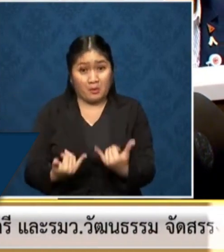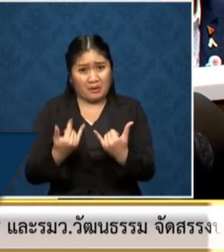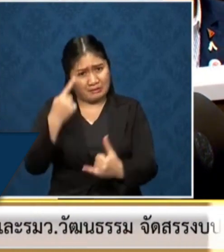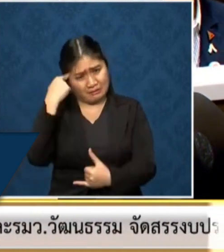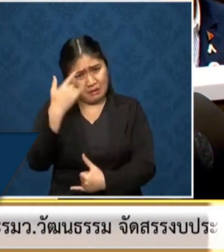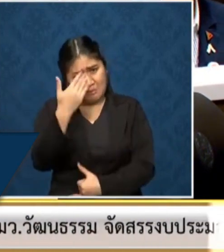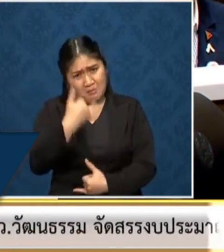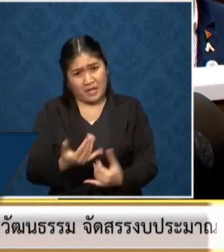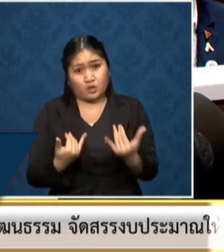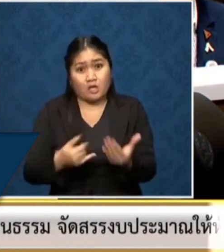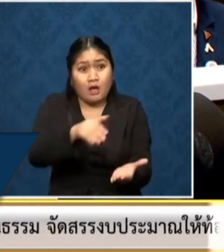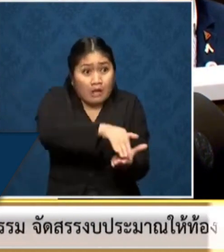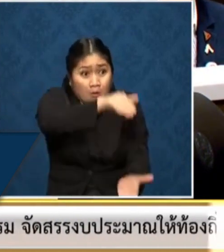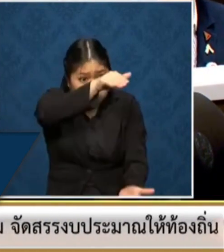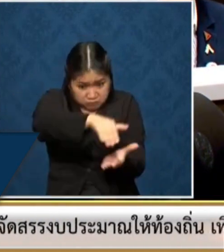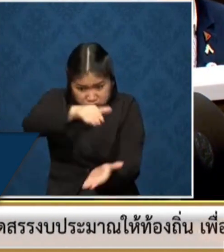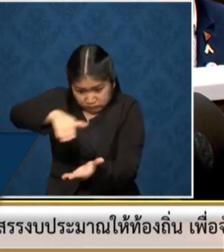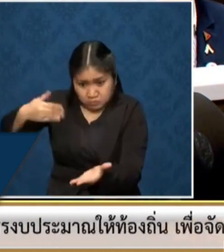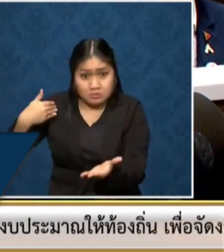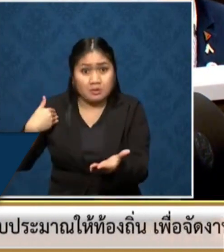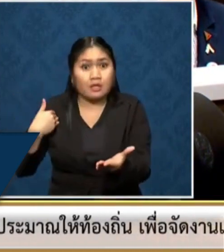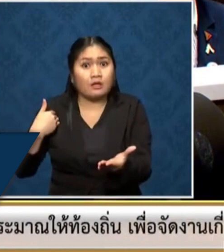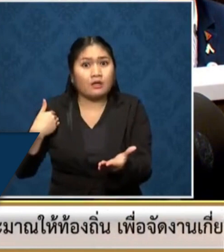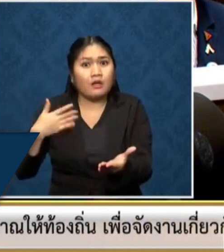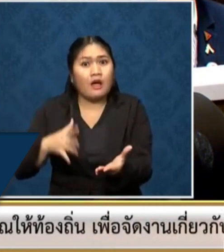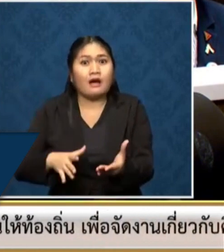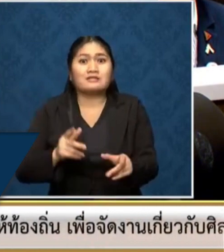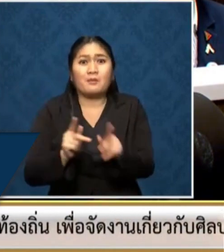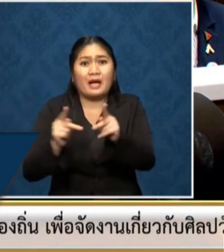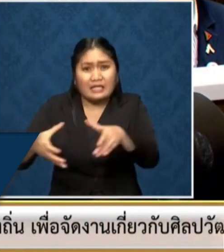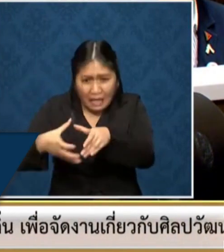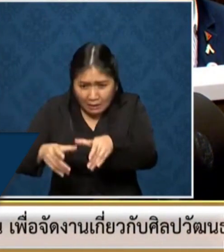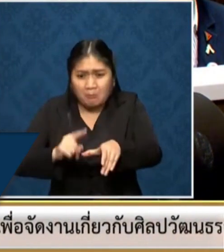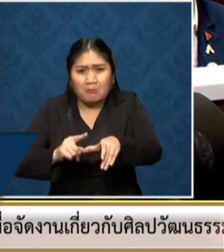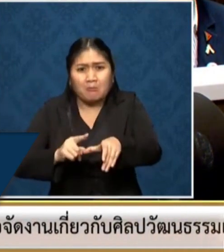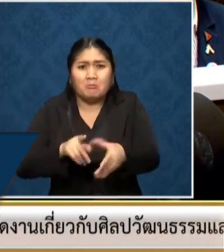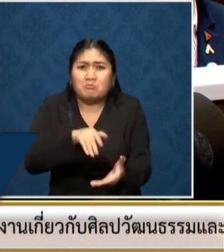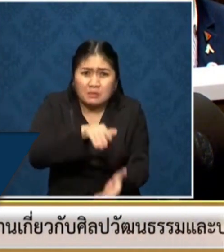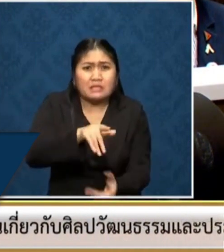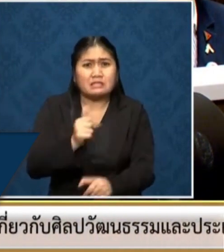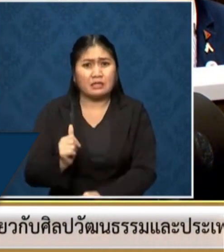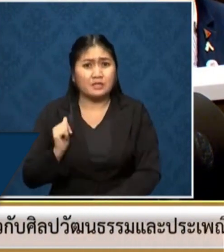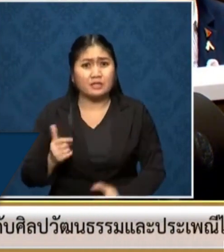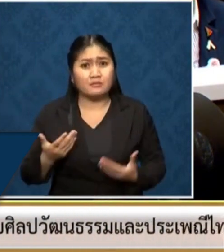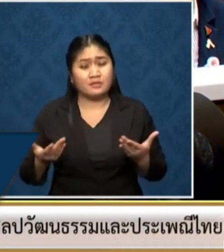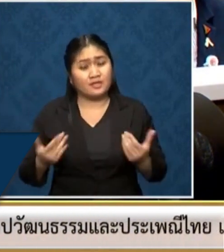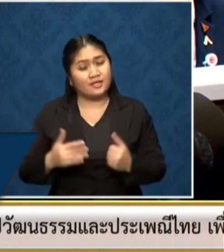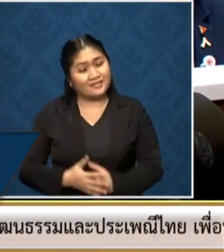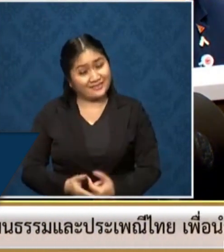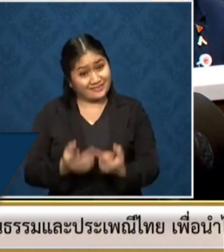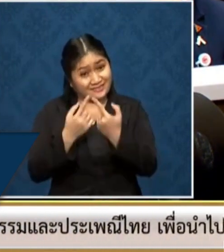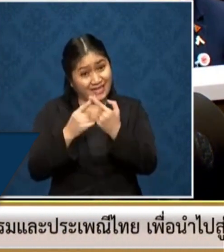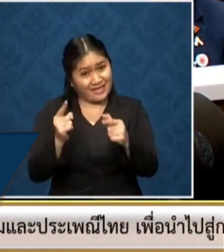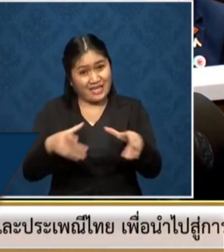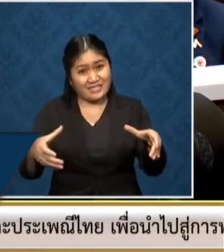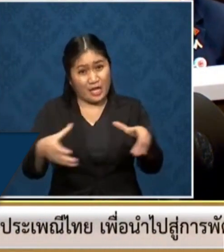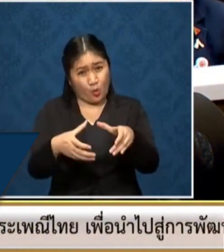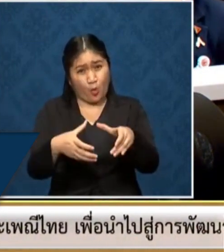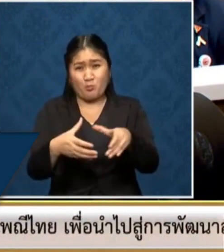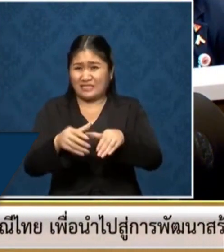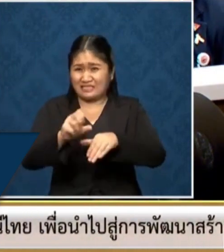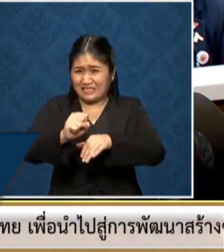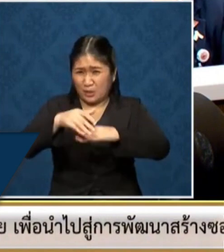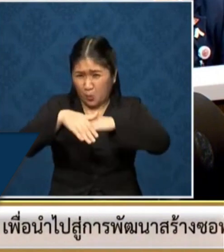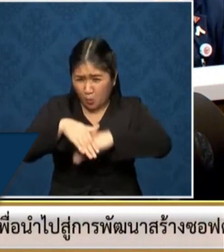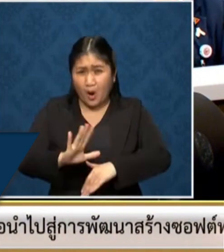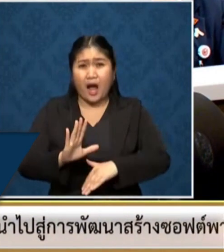ภาชุดที่ 16 ตั้งอกแล้วกรรมธิการชื่อแบบนี้ตั้งอกแล้วแต่นี่กำลงพูดถึงเด็กหลายแนคนใ